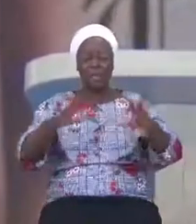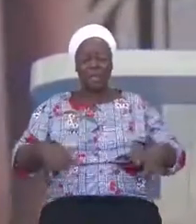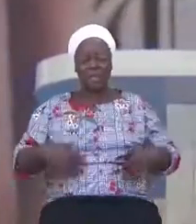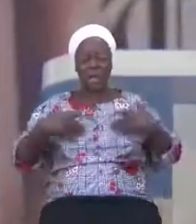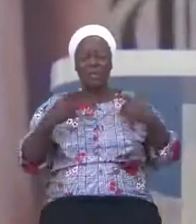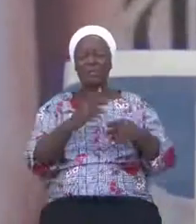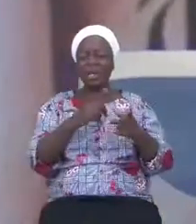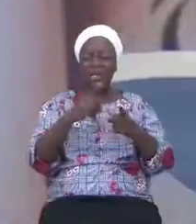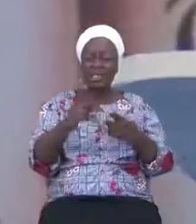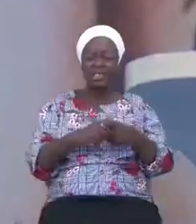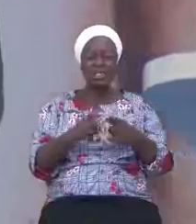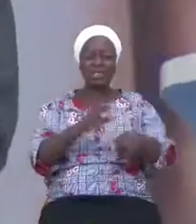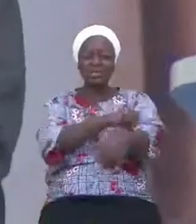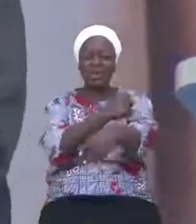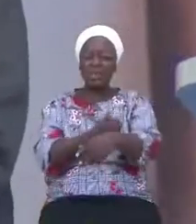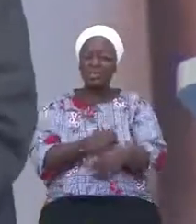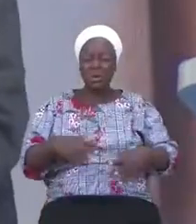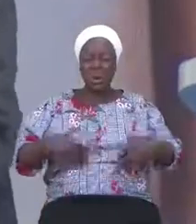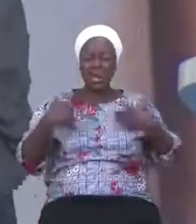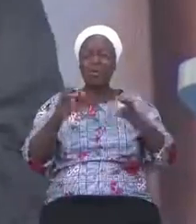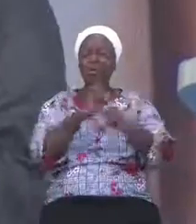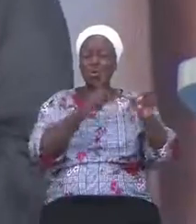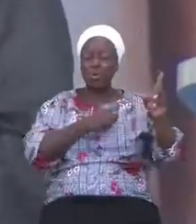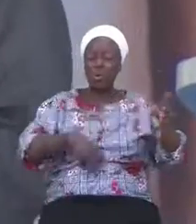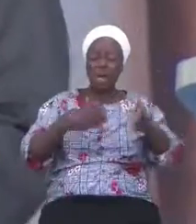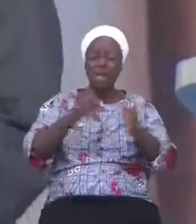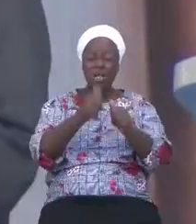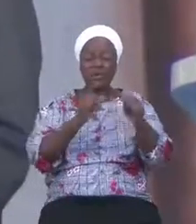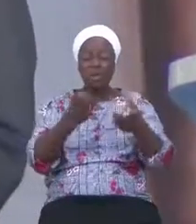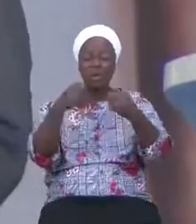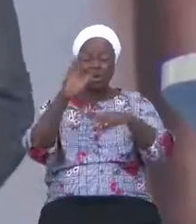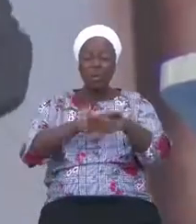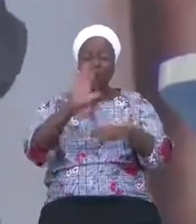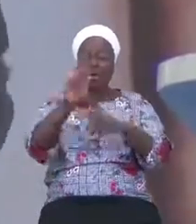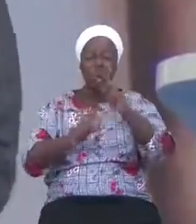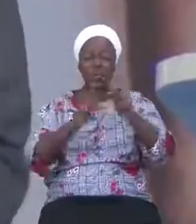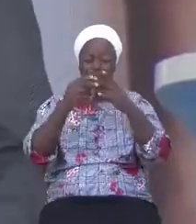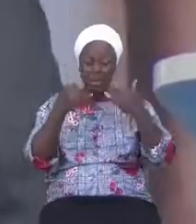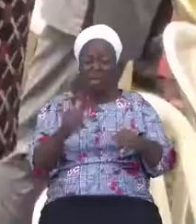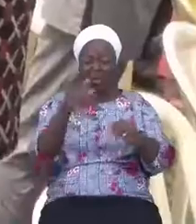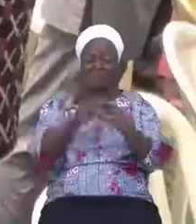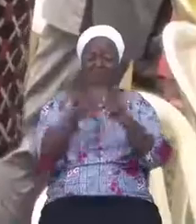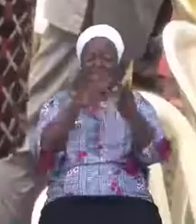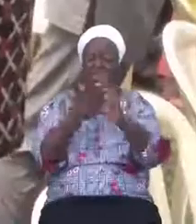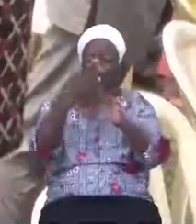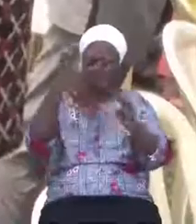vie surnaturelle. Seigneur, que tout reprenne vie et vienne sur ton peuple au nom de